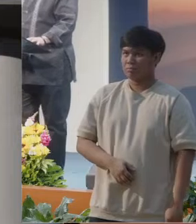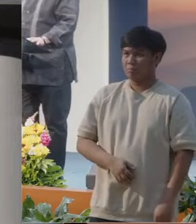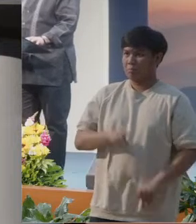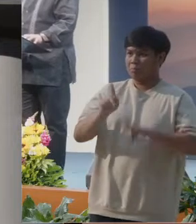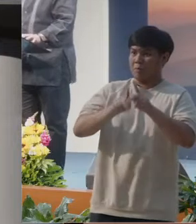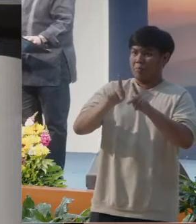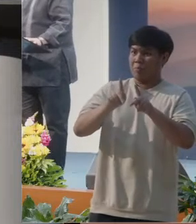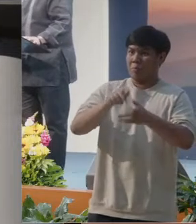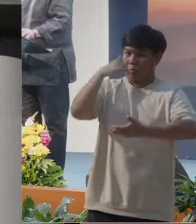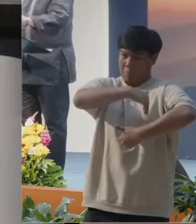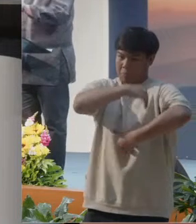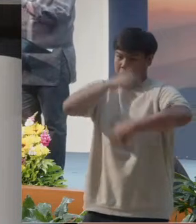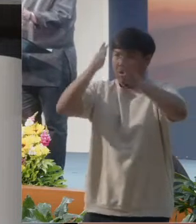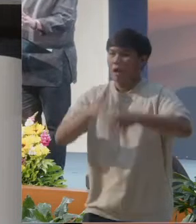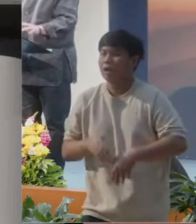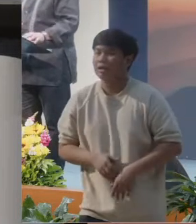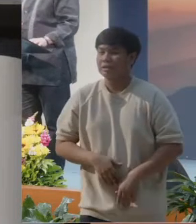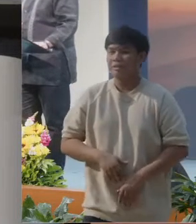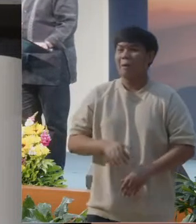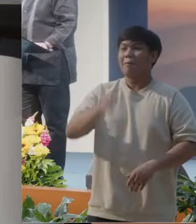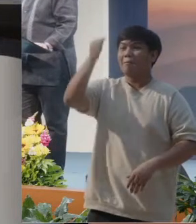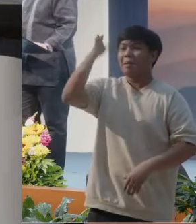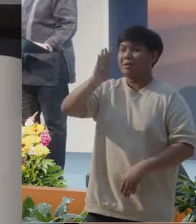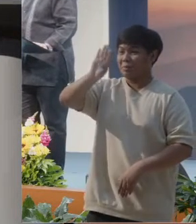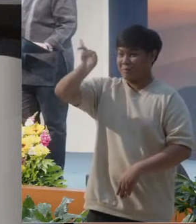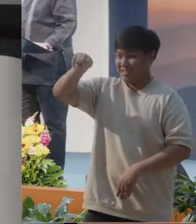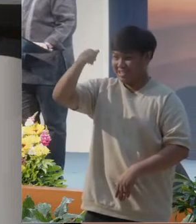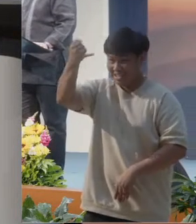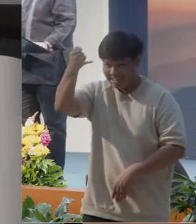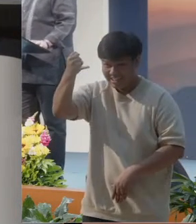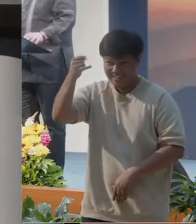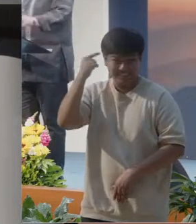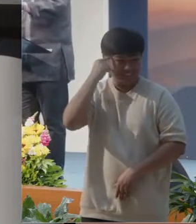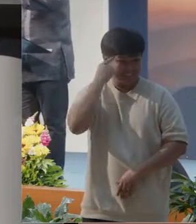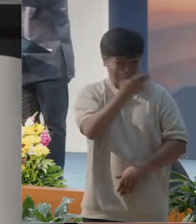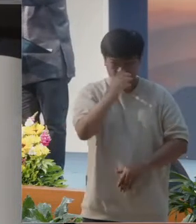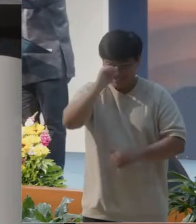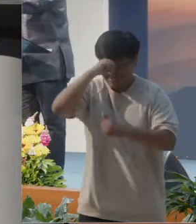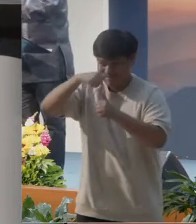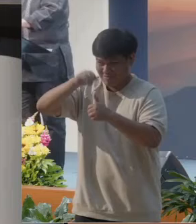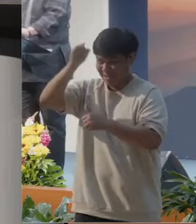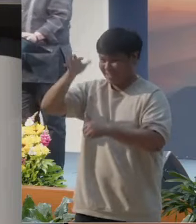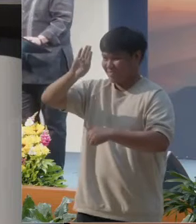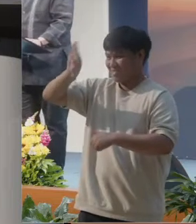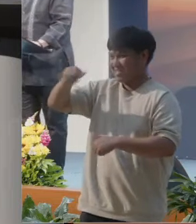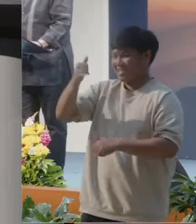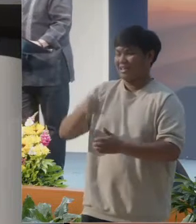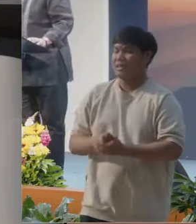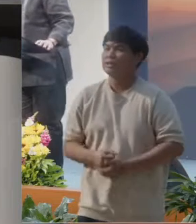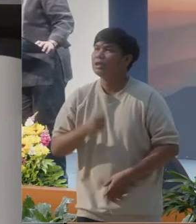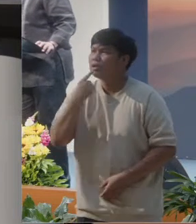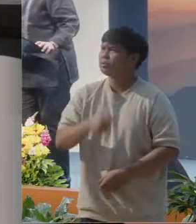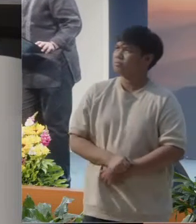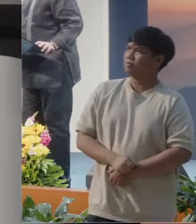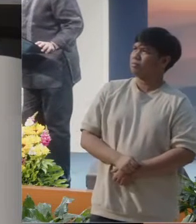ni Pastor BJ, na isang magaling na finance person, at si Elder Ed Trono, parang kulang yung